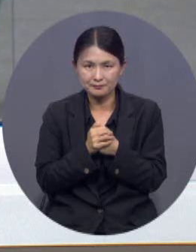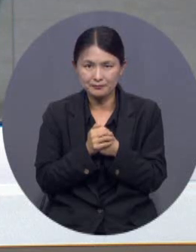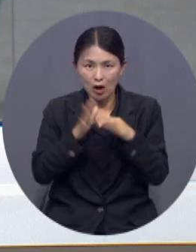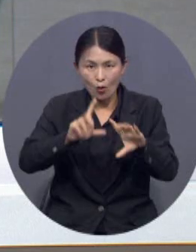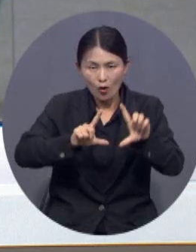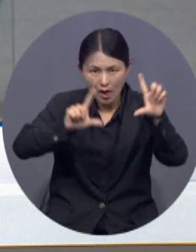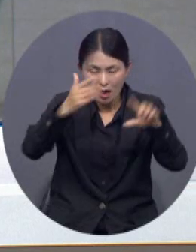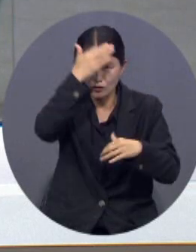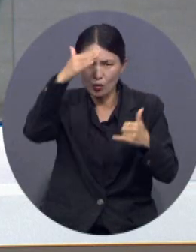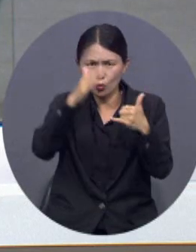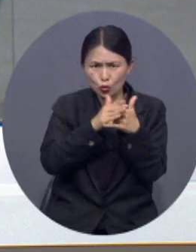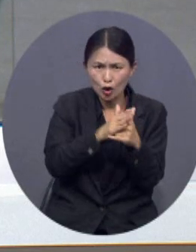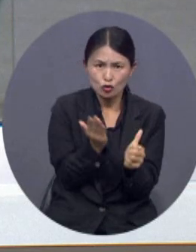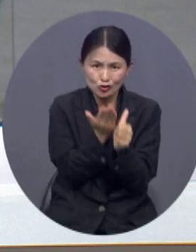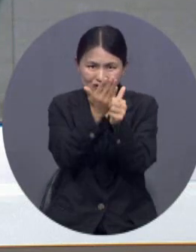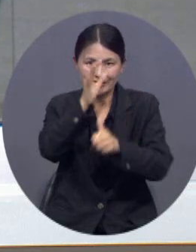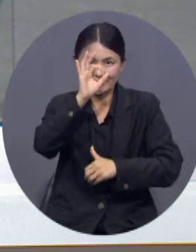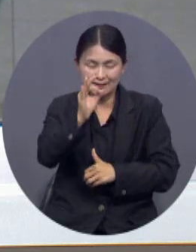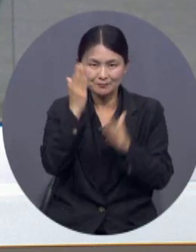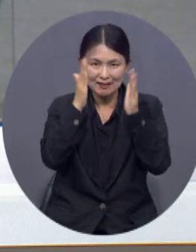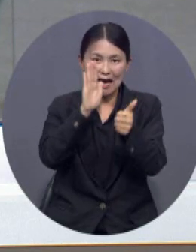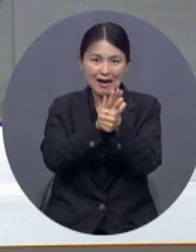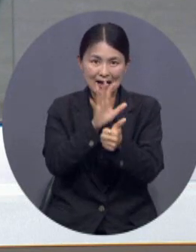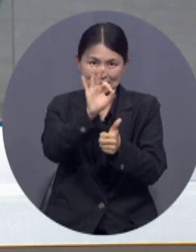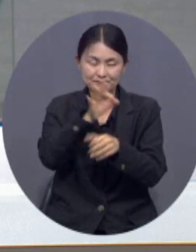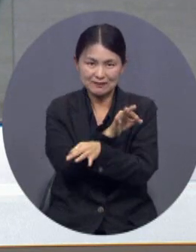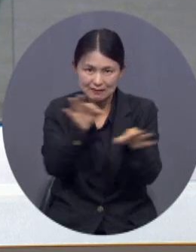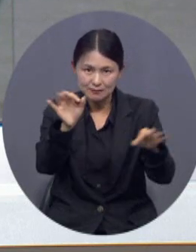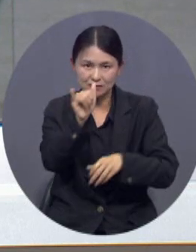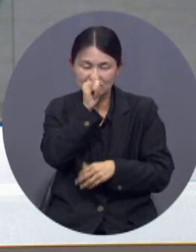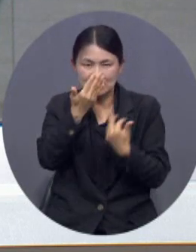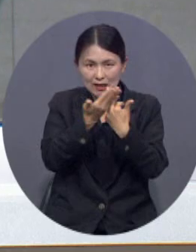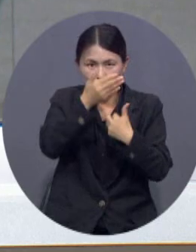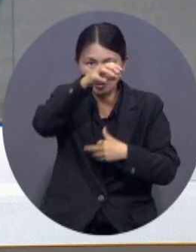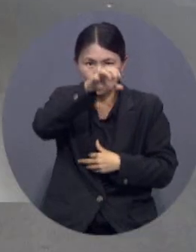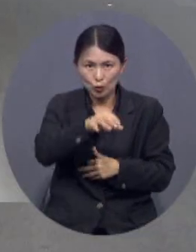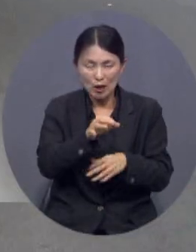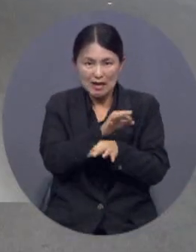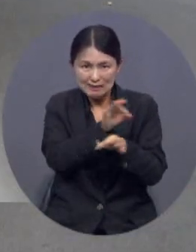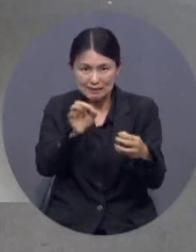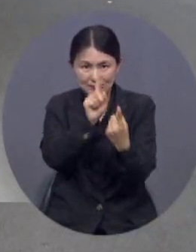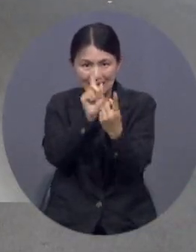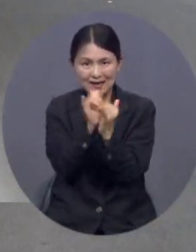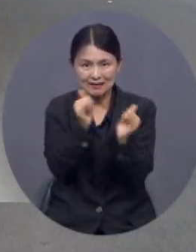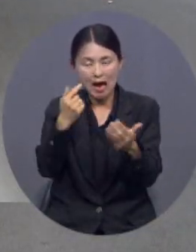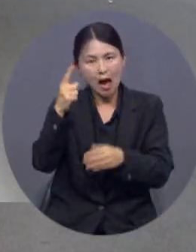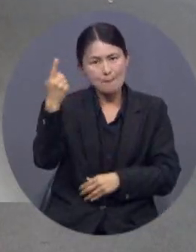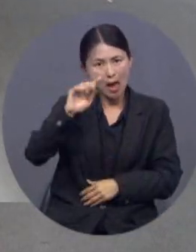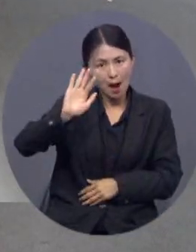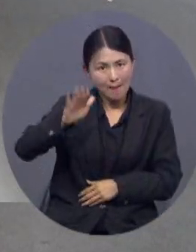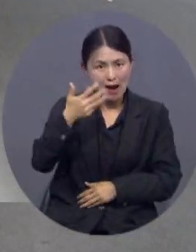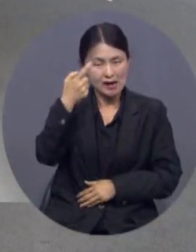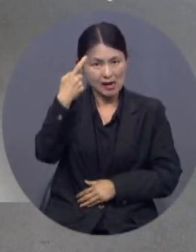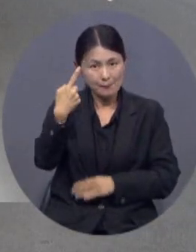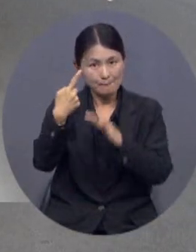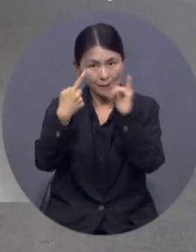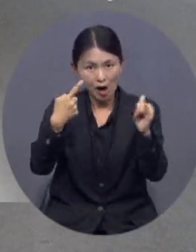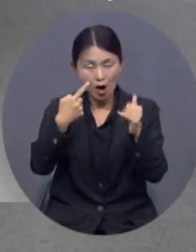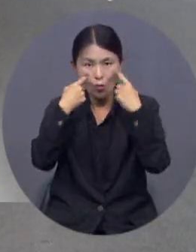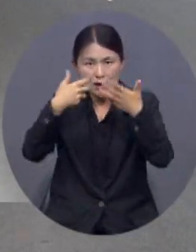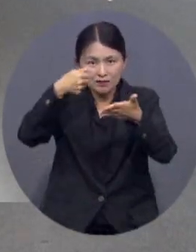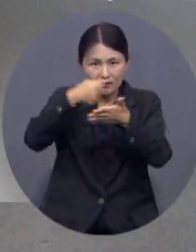올해 청소년 육성기금의 장학금이 지급됩니다 제주도는 지급대상자 1041명을 확정하고